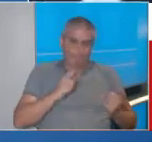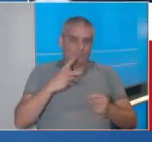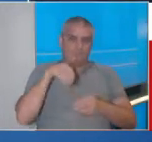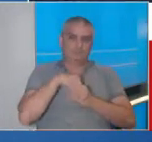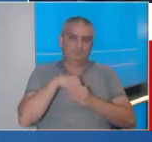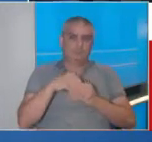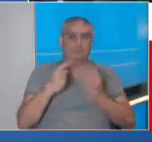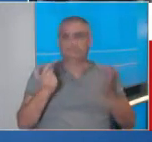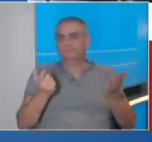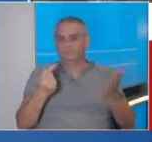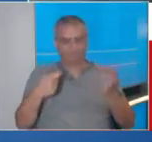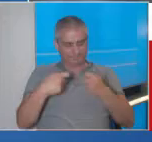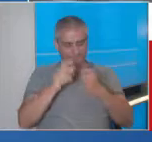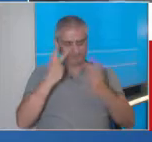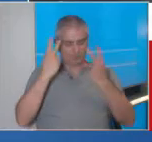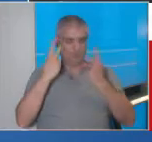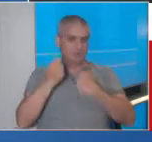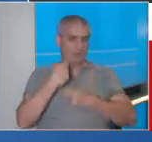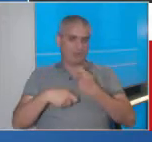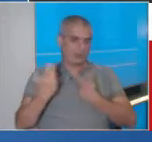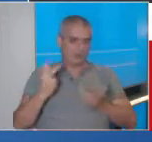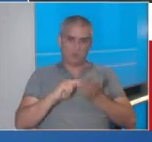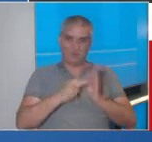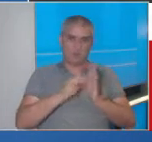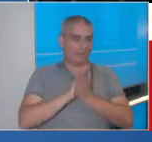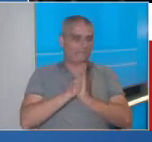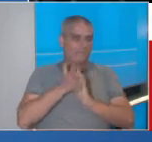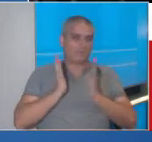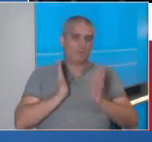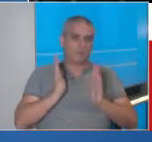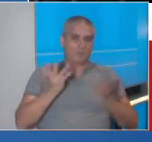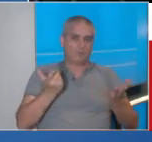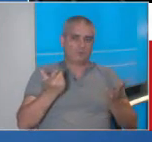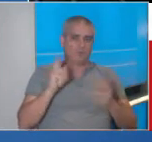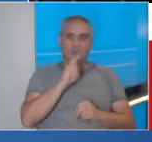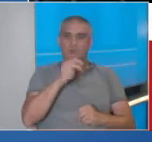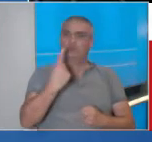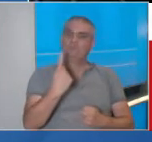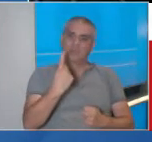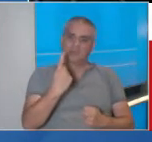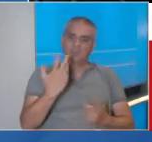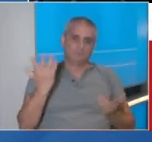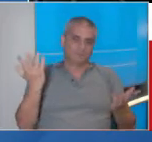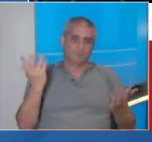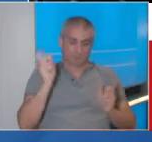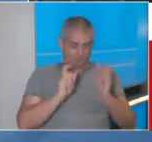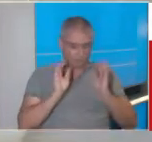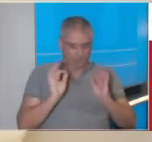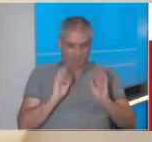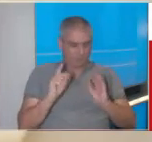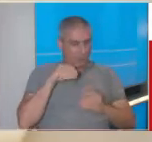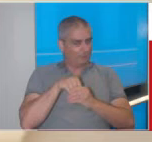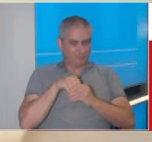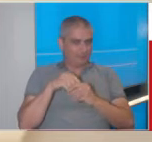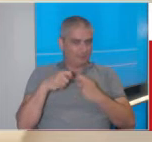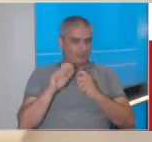לפי מה שחשוב להם בכלכלה, הפוליטיקה הפכה להיות כל כך מקוטבת על נושא אחד, שאנשים באמת לא מצביעים